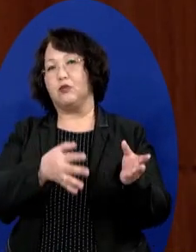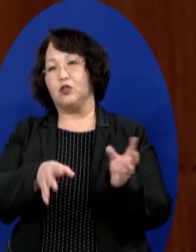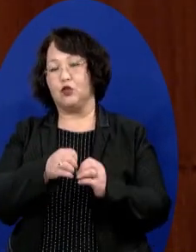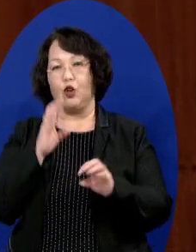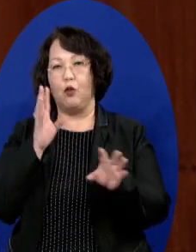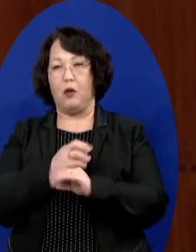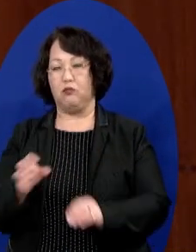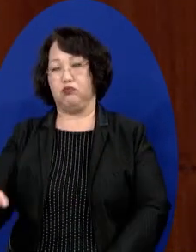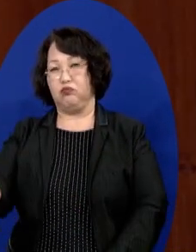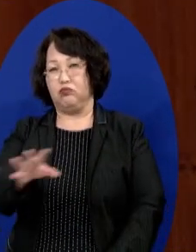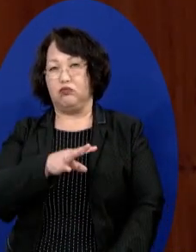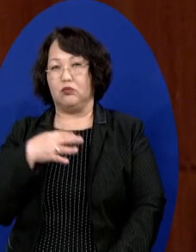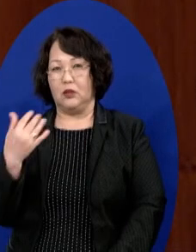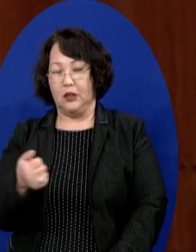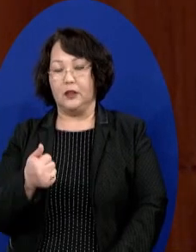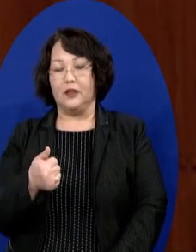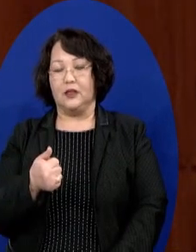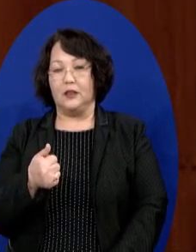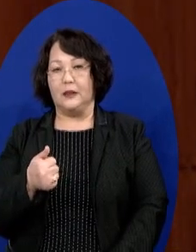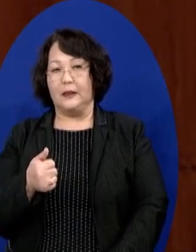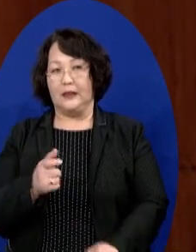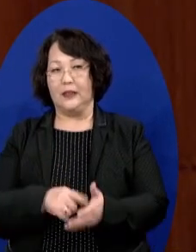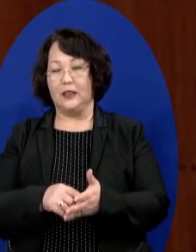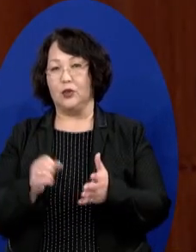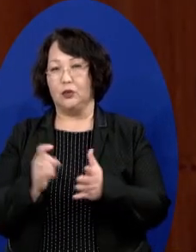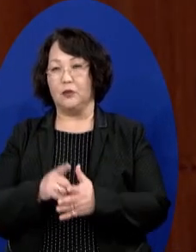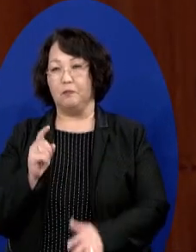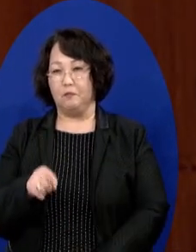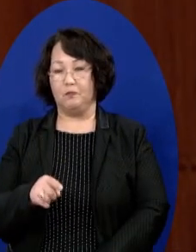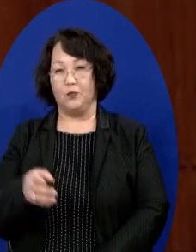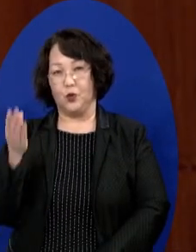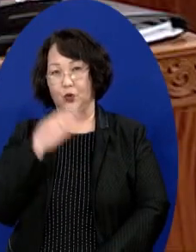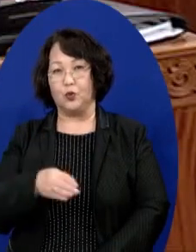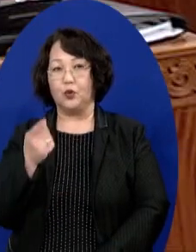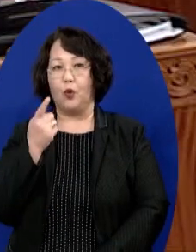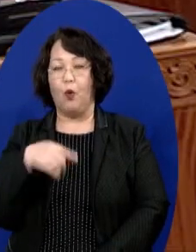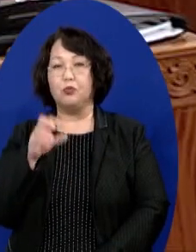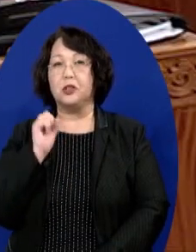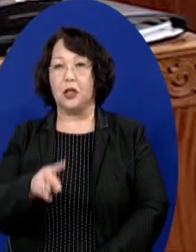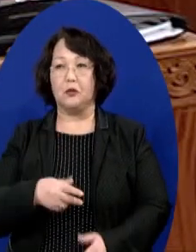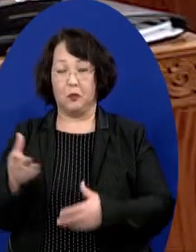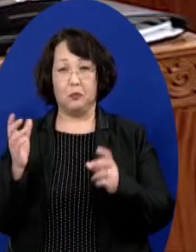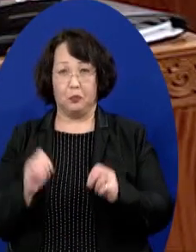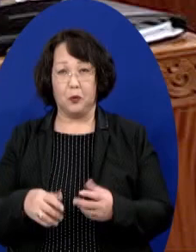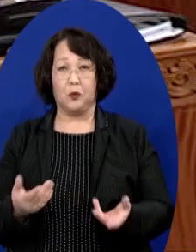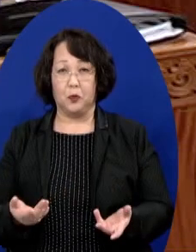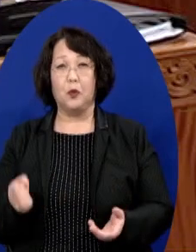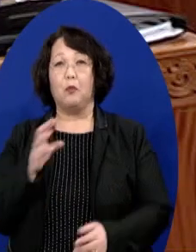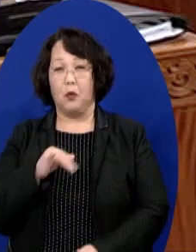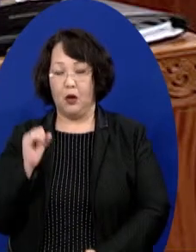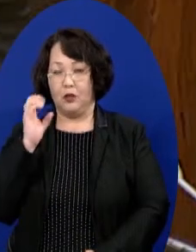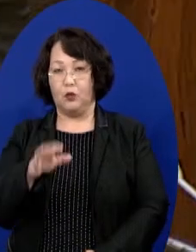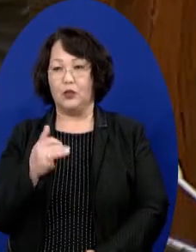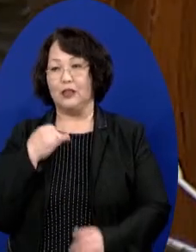цаг үед тэгээд ийм их хэрэгтэй зүйлээ ингэж шууд төвчл болж байгаа мүү? Улсын хурлын зарим гишүүний